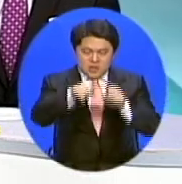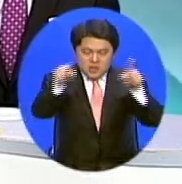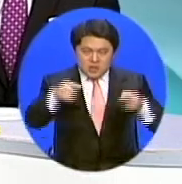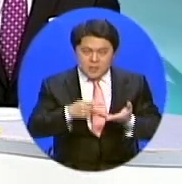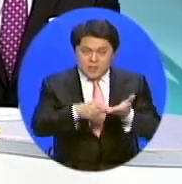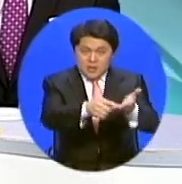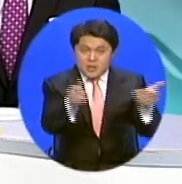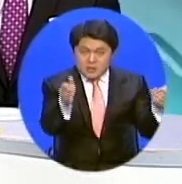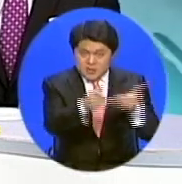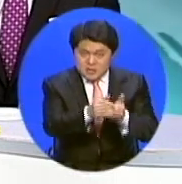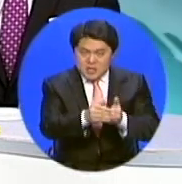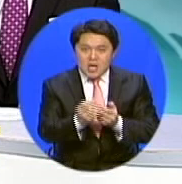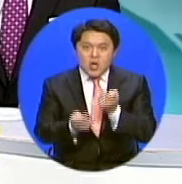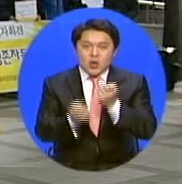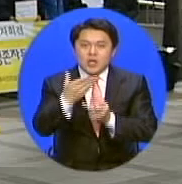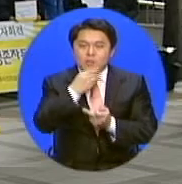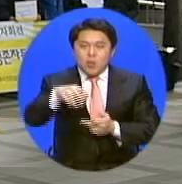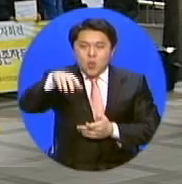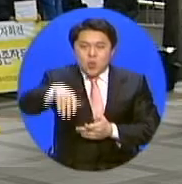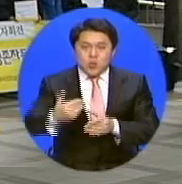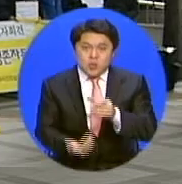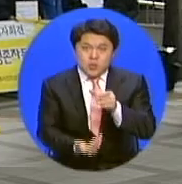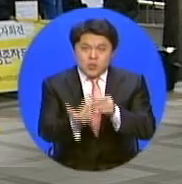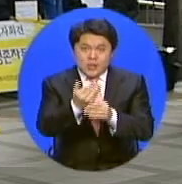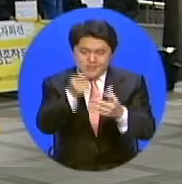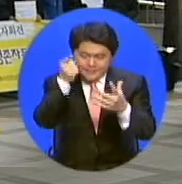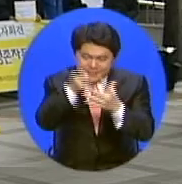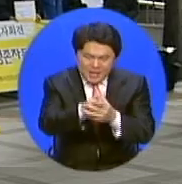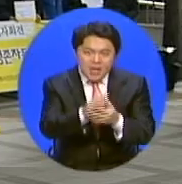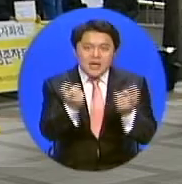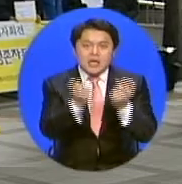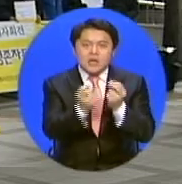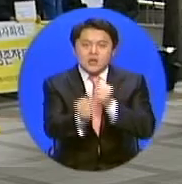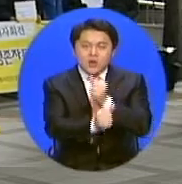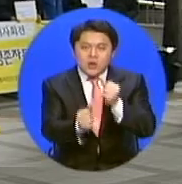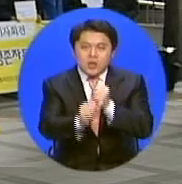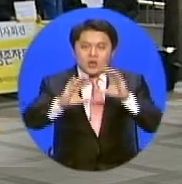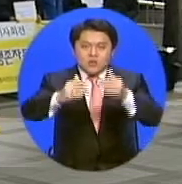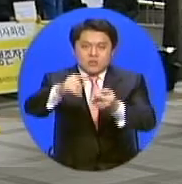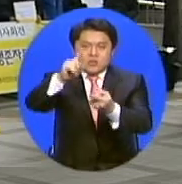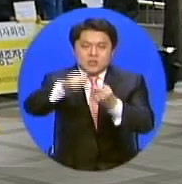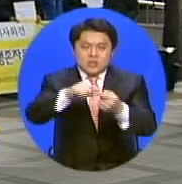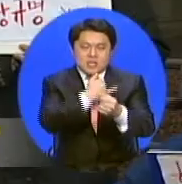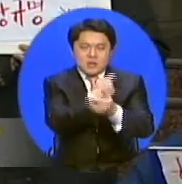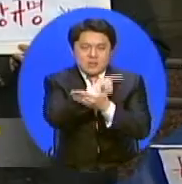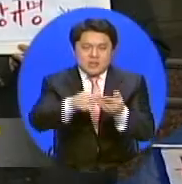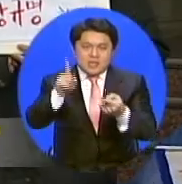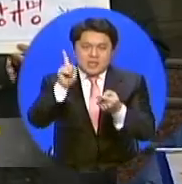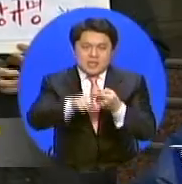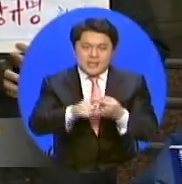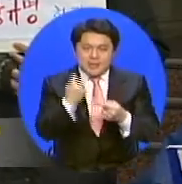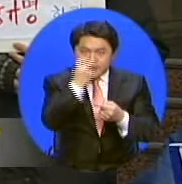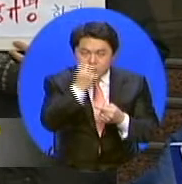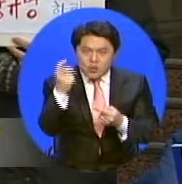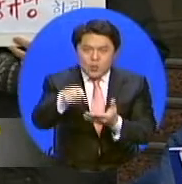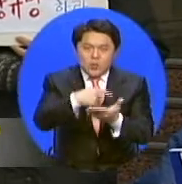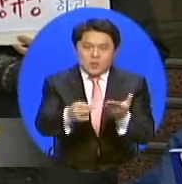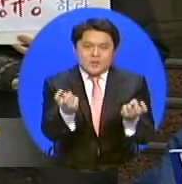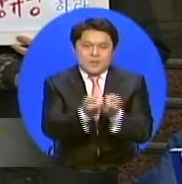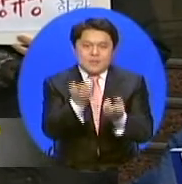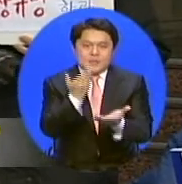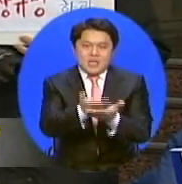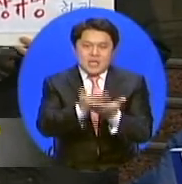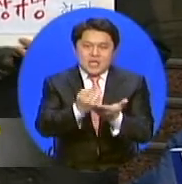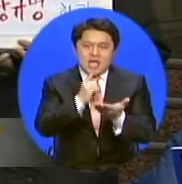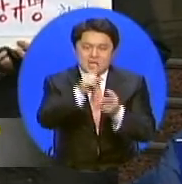내용인데 이 형제복지원 사건 진상규명 네. 대책위원회가 국가를 상대로 인권침해에 대한 진상조사 그리고 보상 대책을